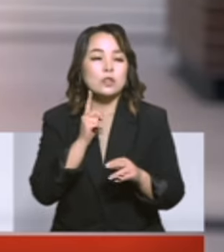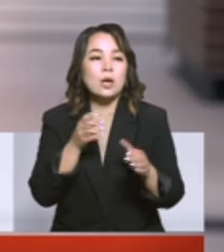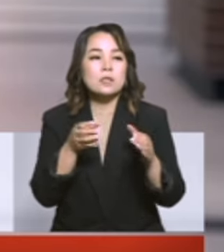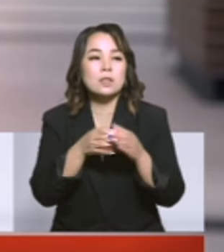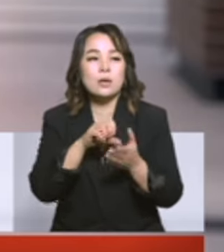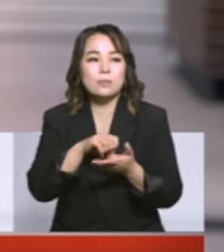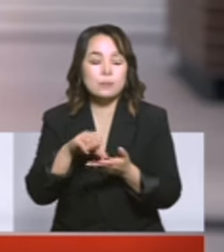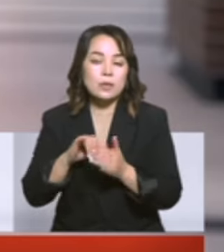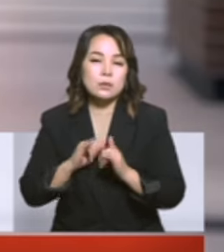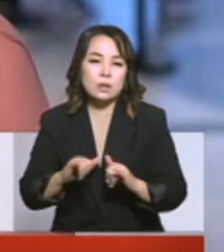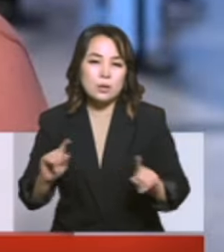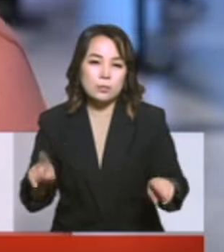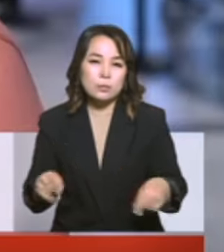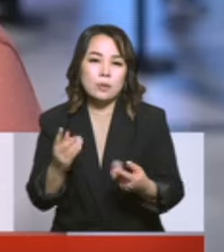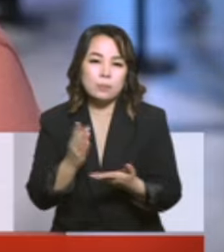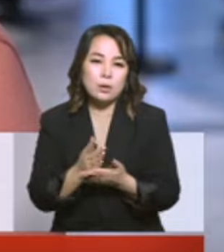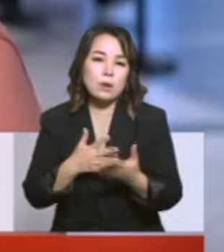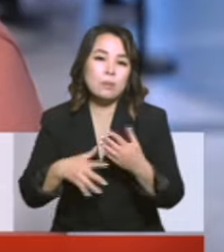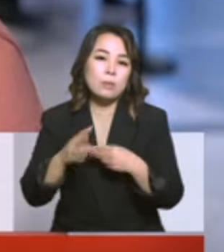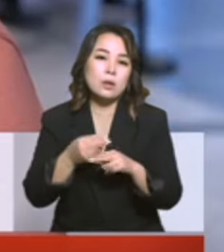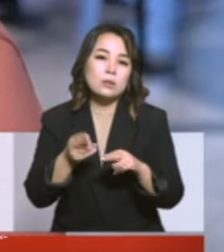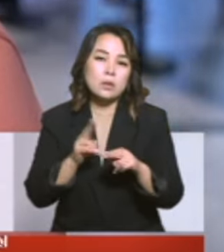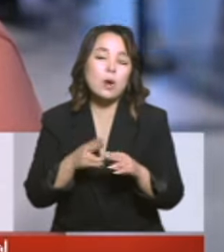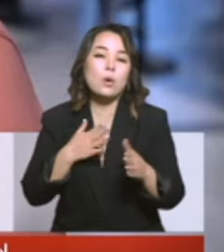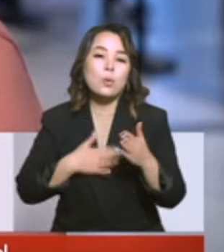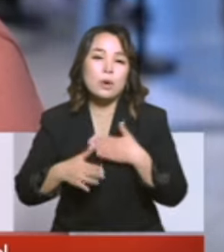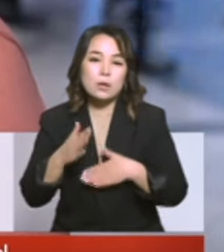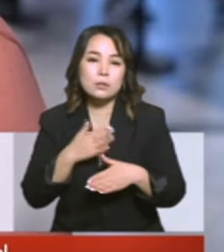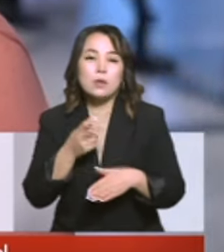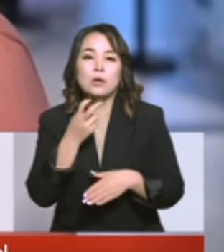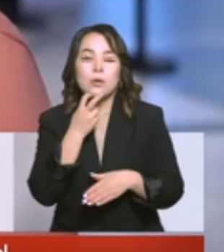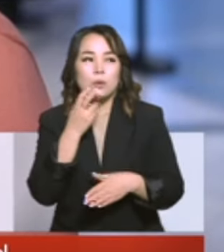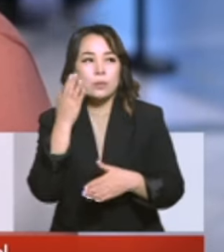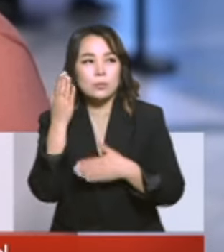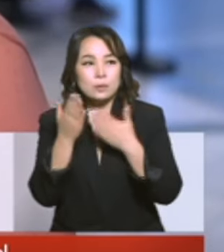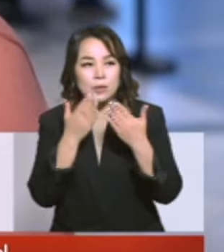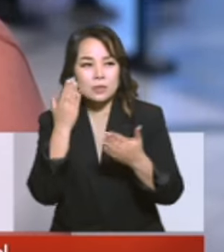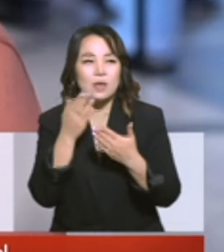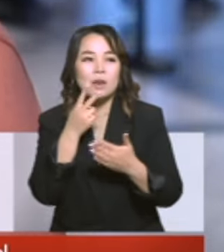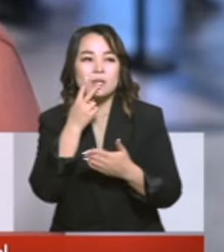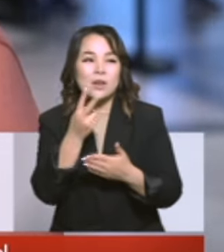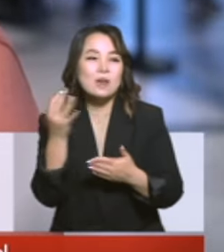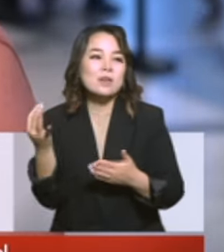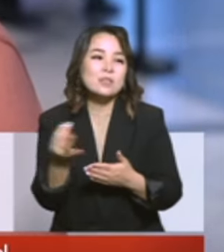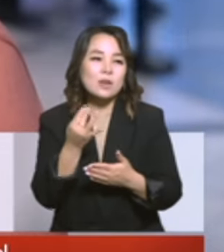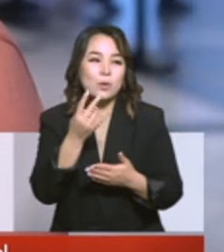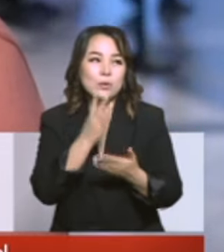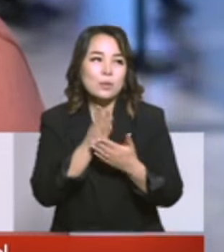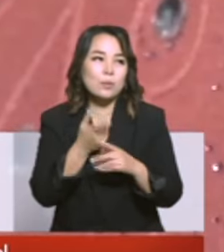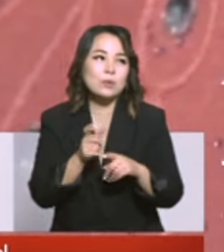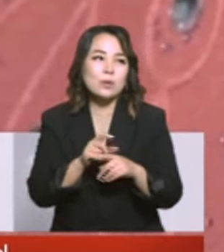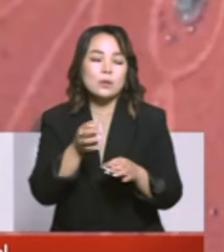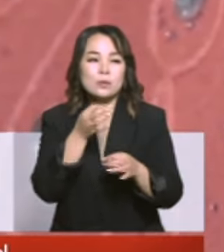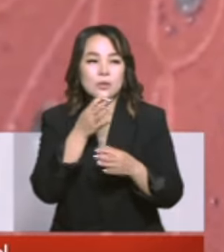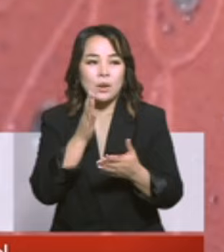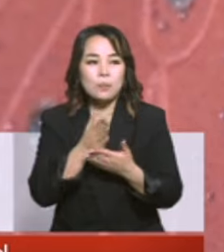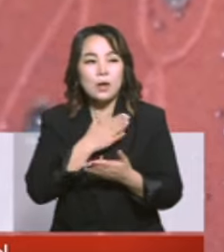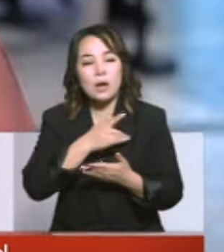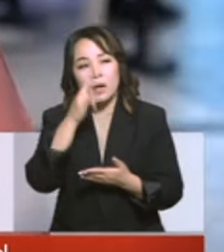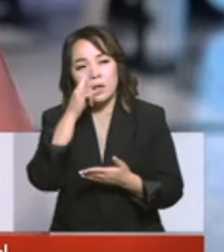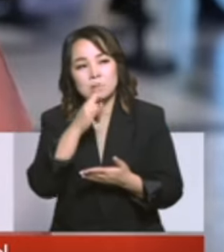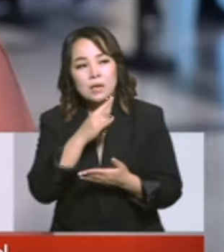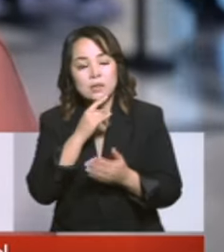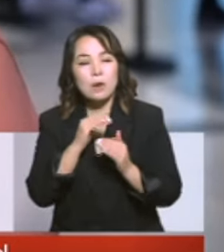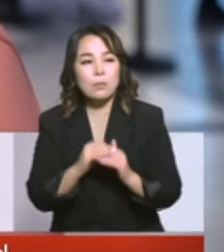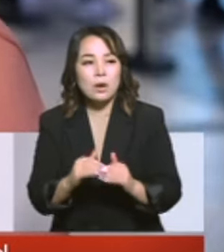өспірімдер дами беретін еді. Бәрлігі қуанып, күліп ойнап, күліп жатырды. Жақсы ұнап жатыр. Біздің